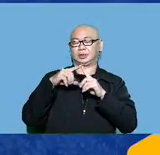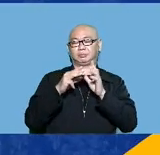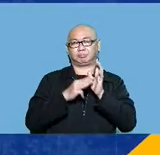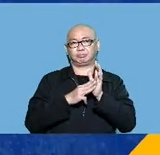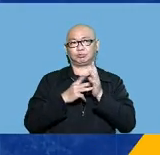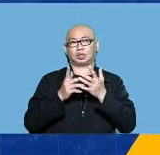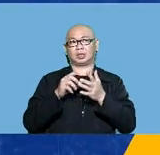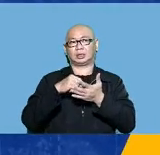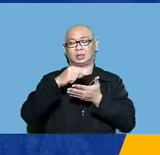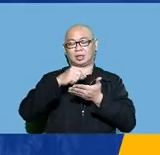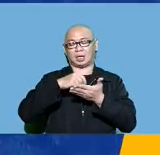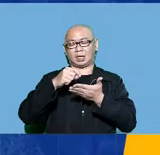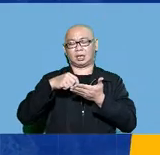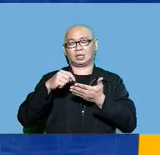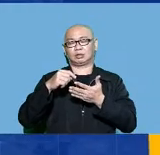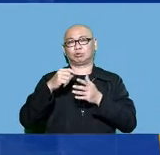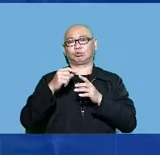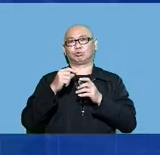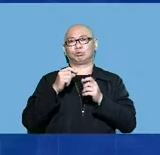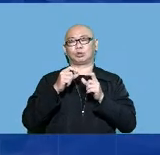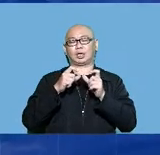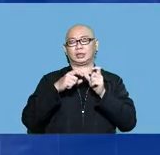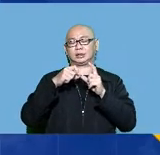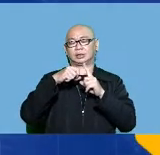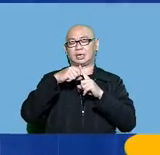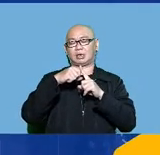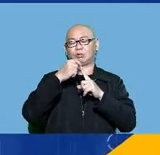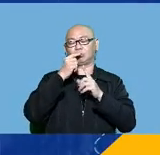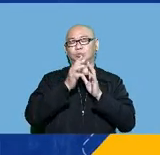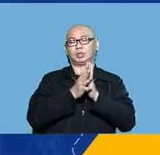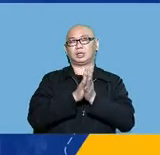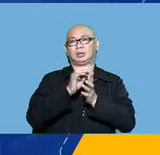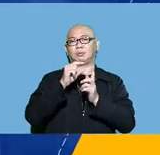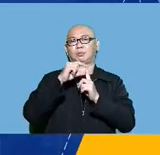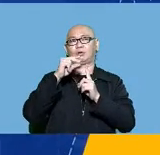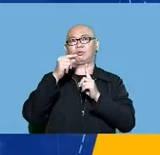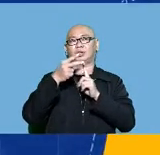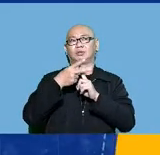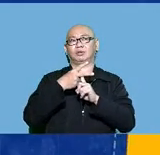telah menandatangani surat keputusan saya untuk menjadi profesor.